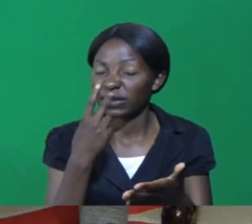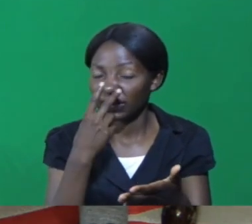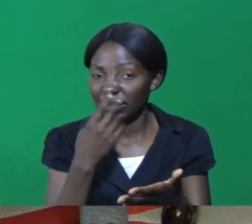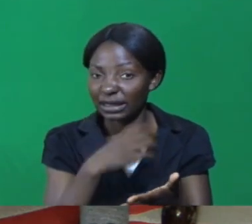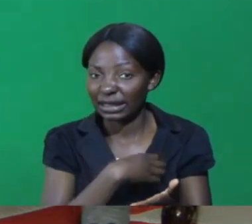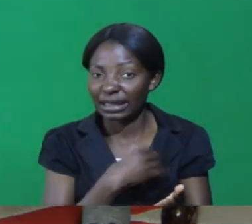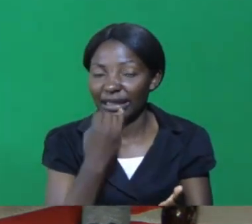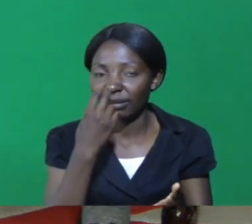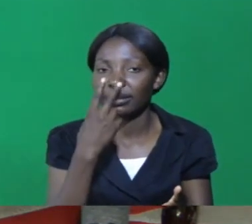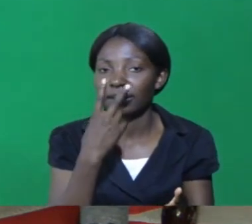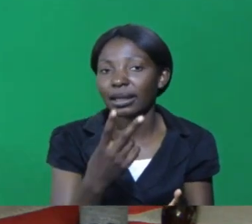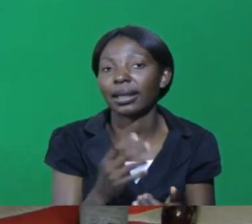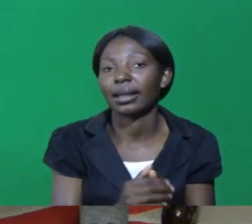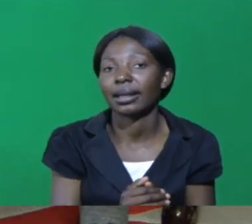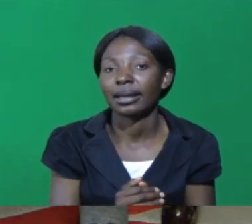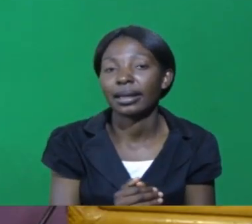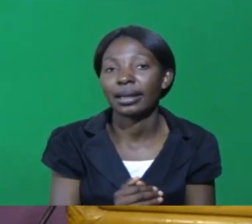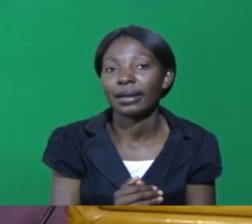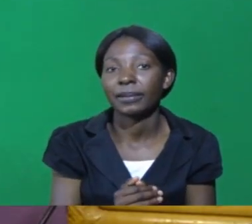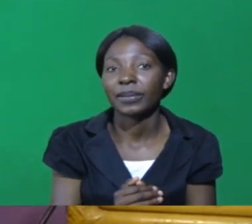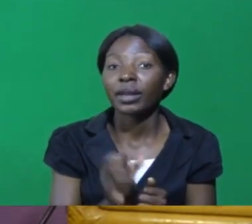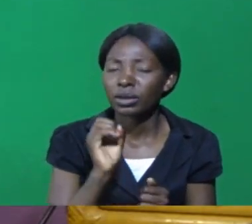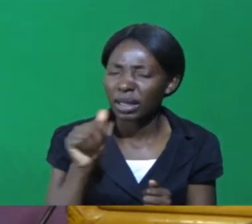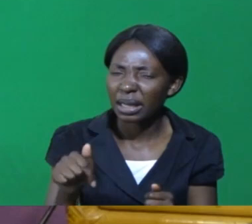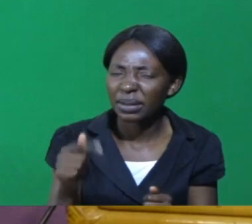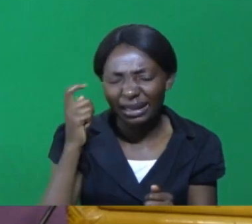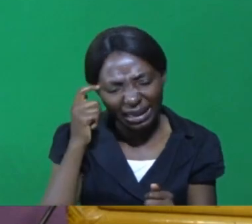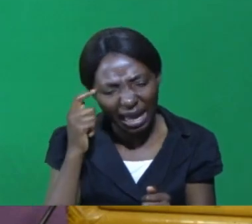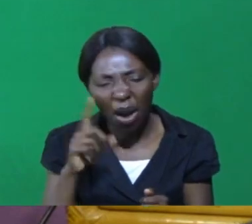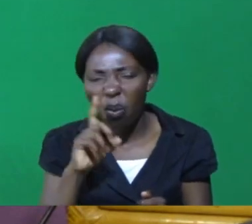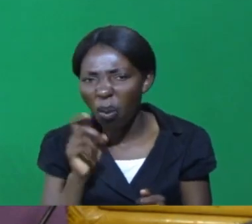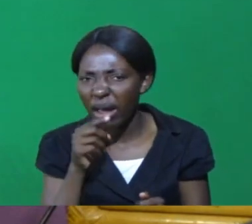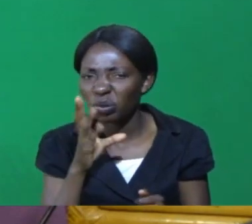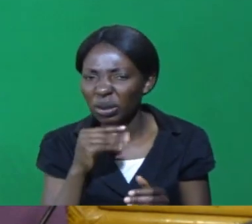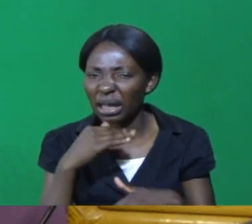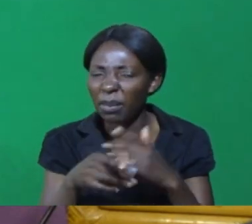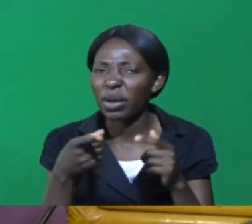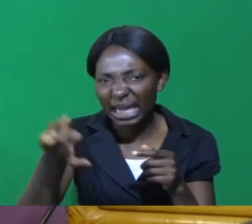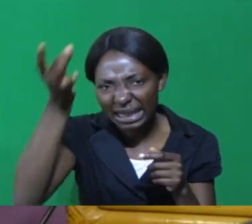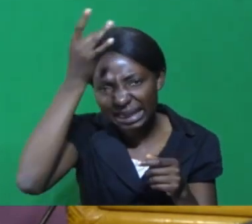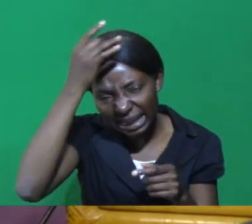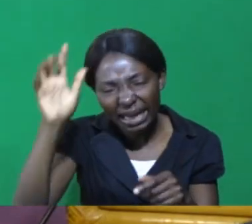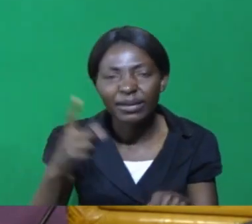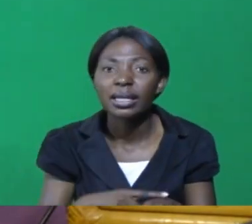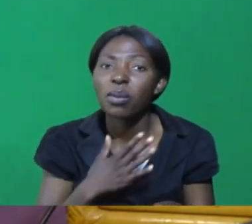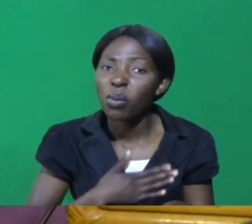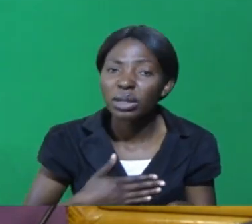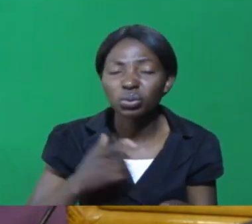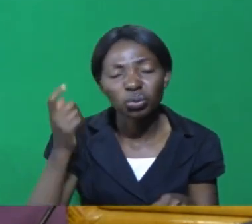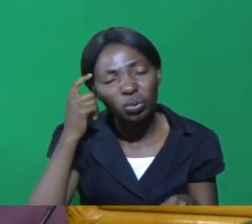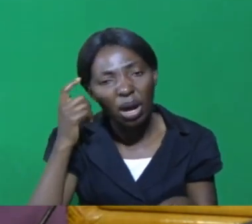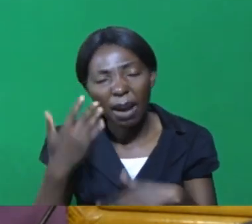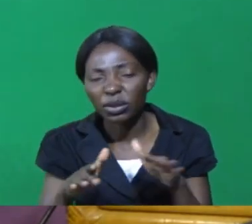Muri kupanzwa kavateereri because munogona kuita kuti varume vamustudio vari kuramba vachingoti mambo zvambonyanyoita sei, ngavatudze zvekufirwa